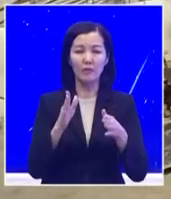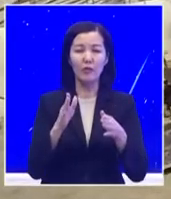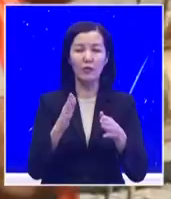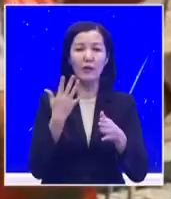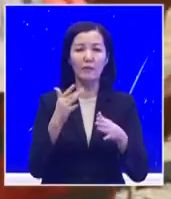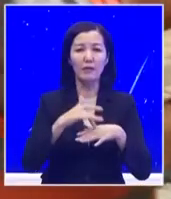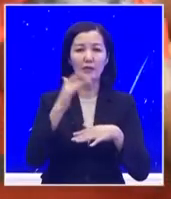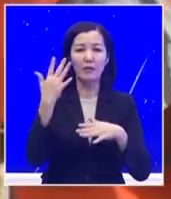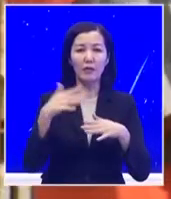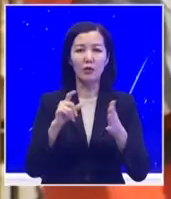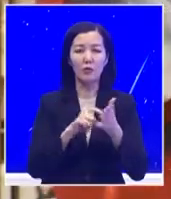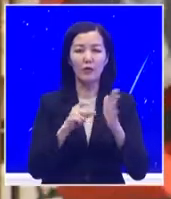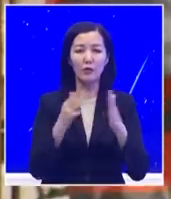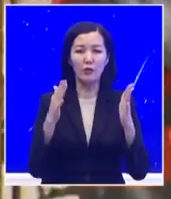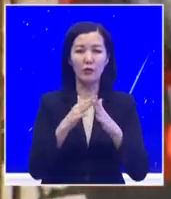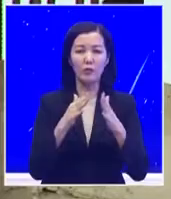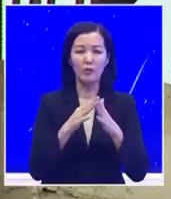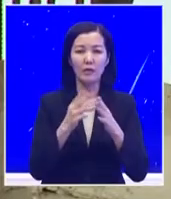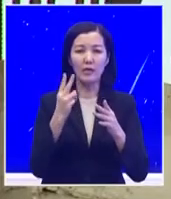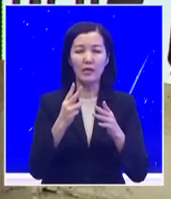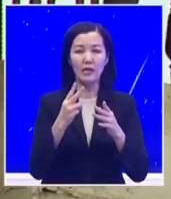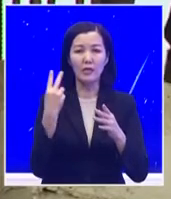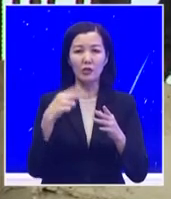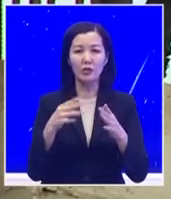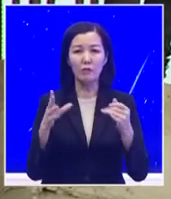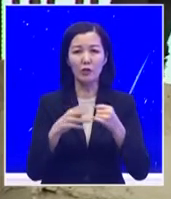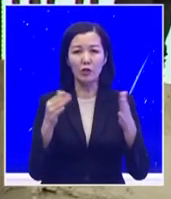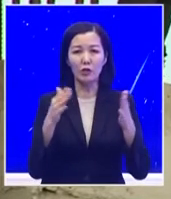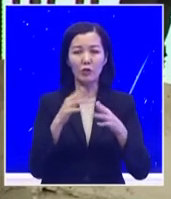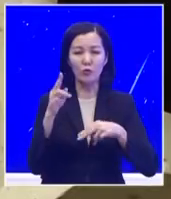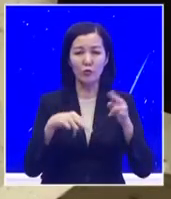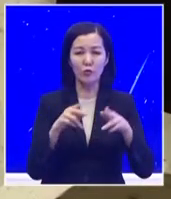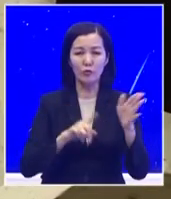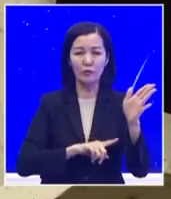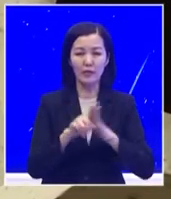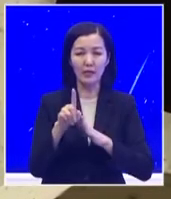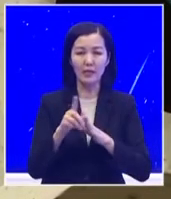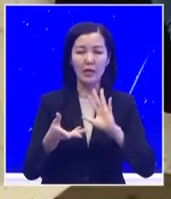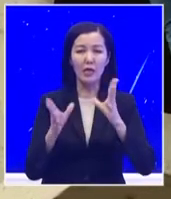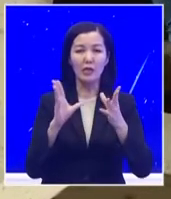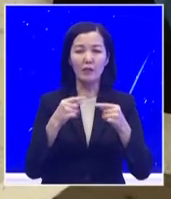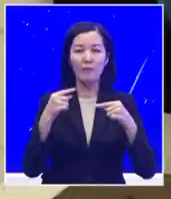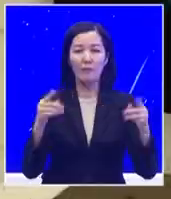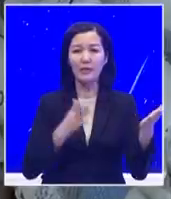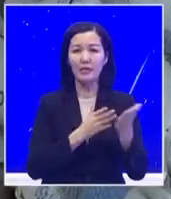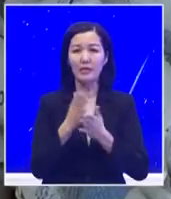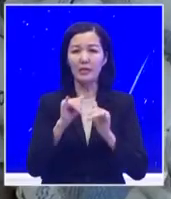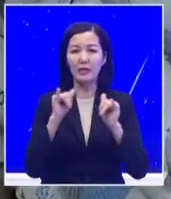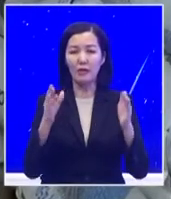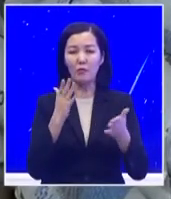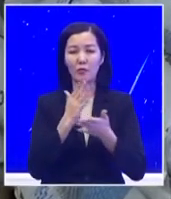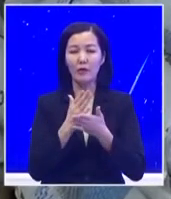5 қабатты 50 пәтерлі тұрғын үй мен қос қабатты 20 баспананың құрылыс жұмыстары басталды. Жалпы өзге салада да өсім